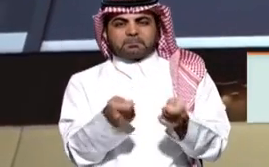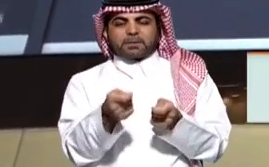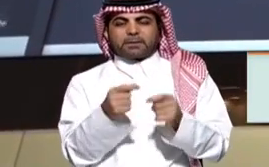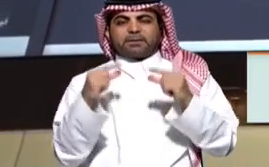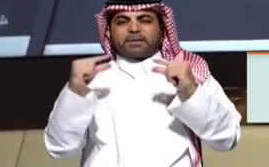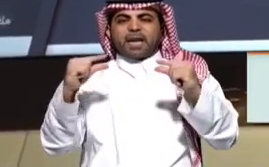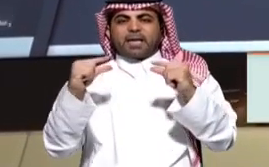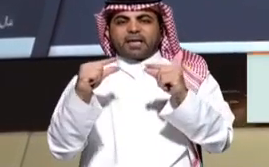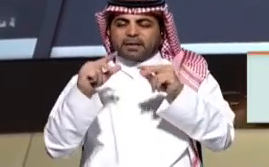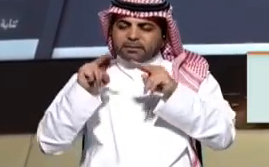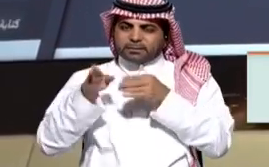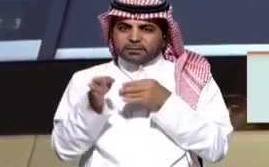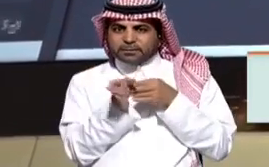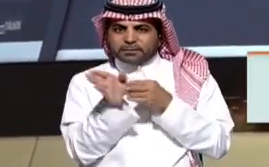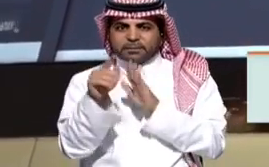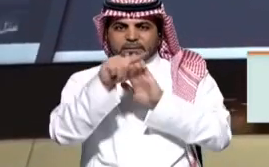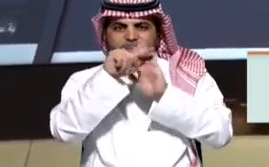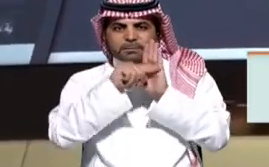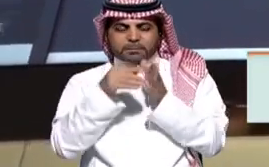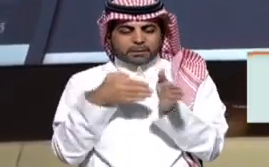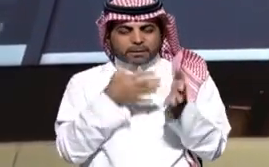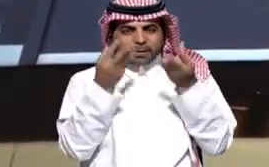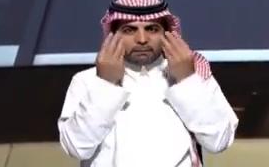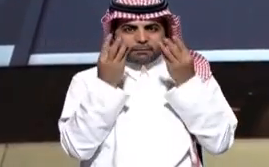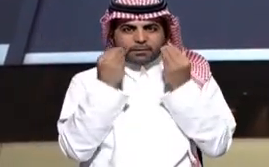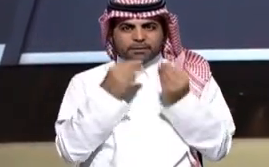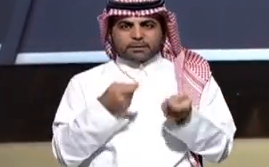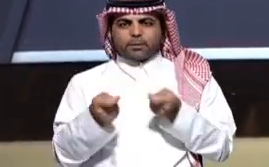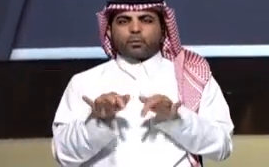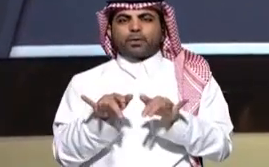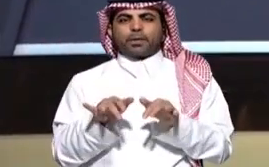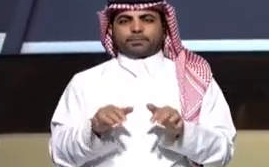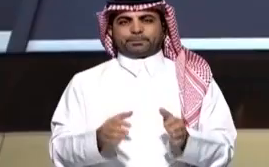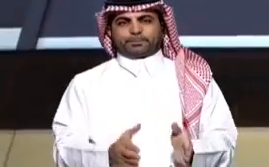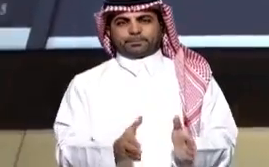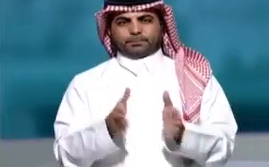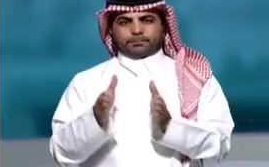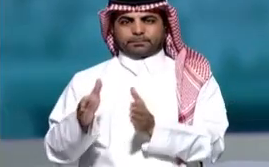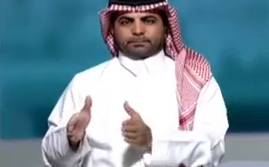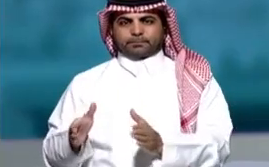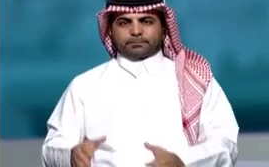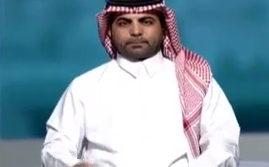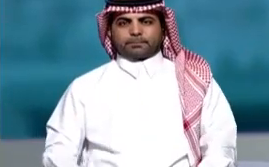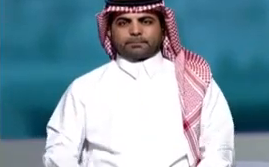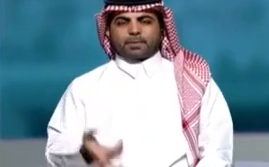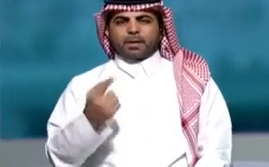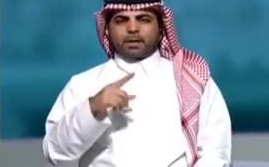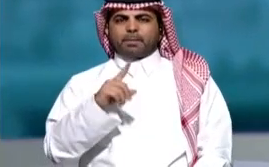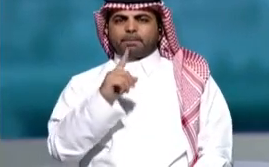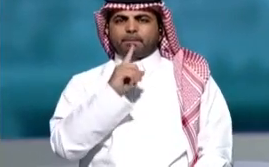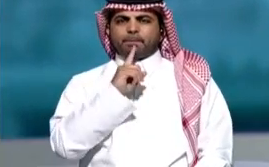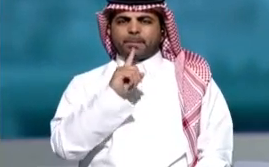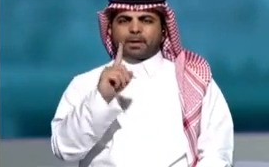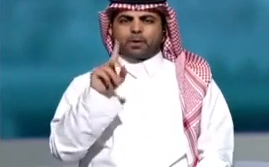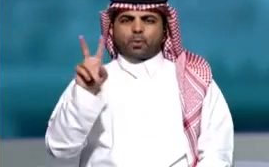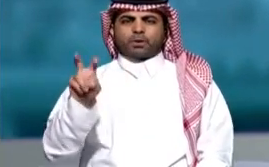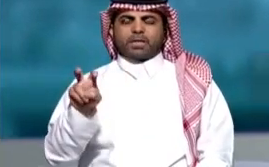بإرسال الدليل الإرشادي لجميع موظفيها إلكترونياً. باتت أكثر